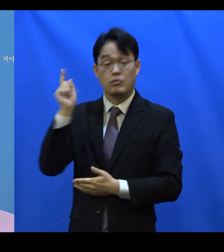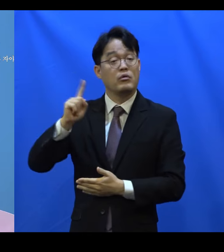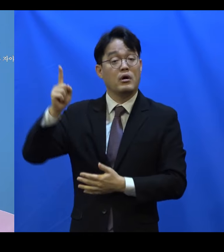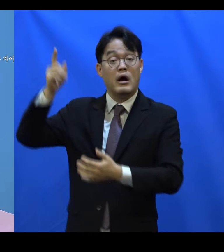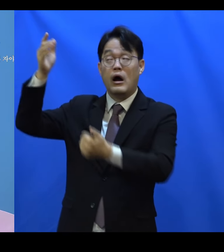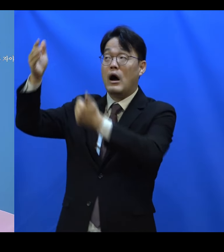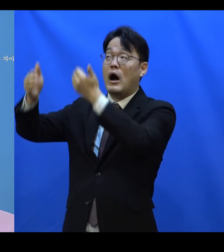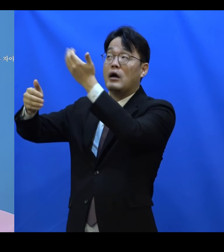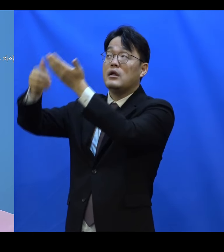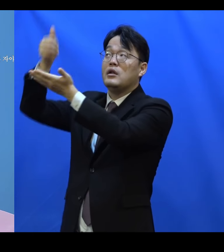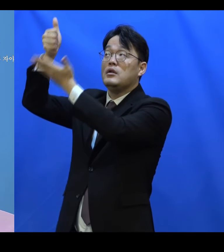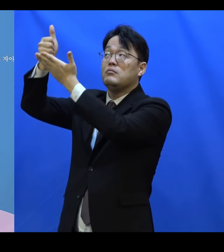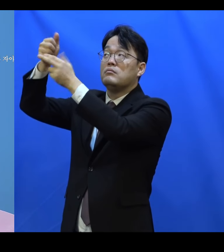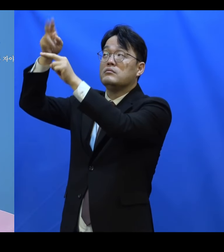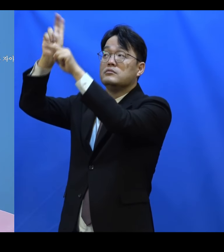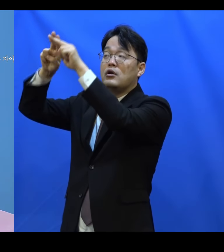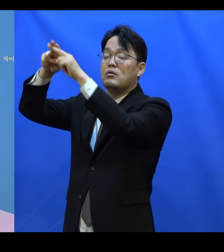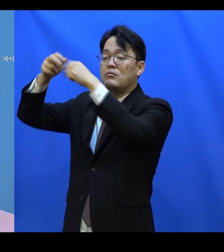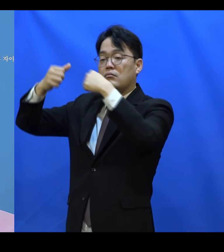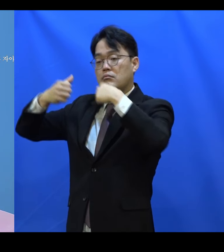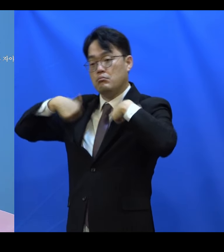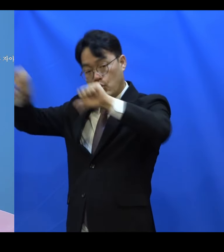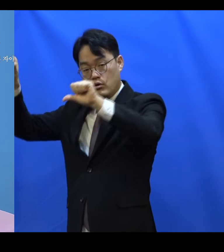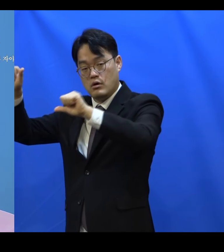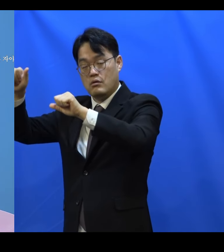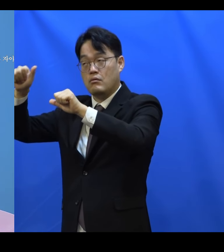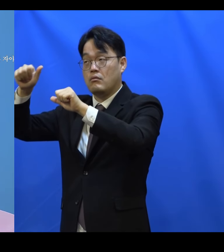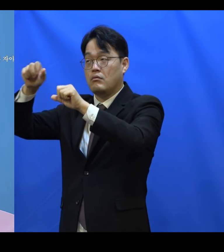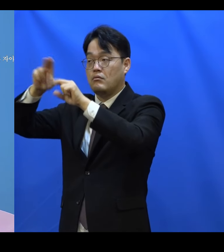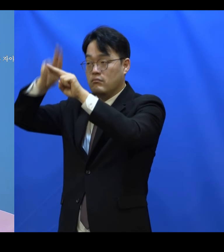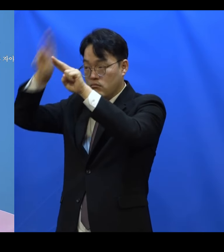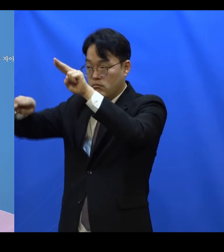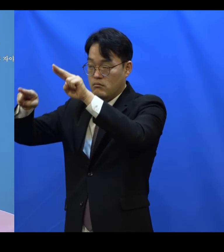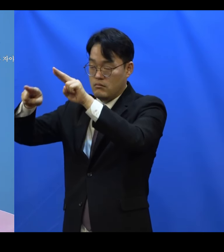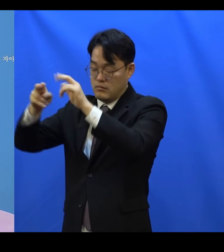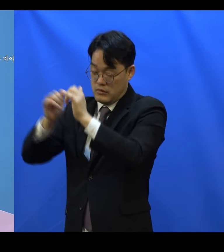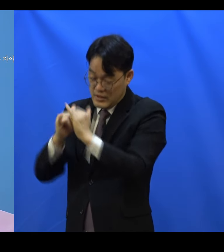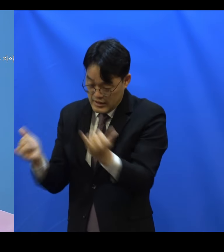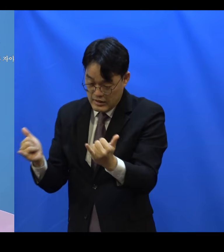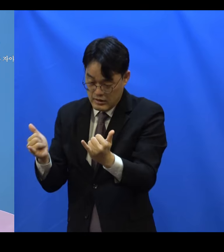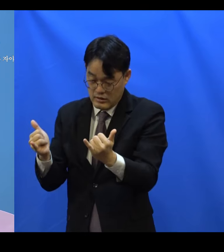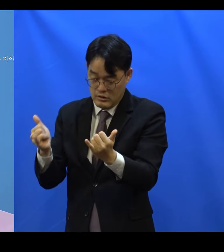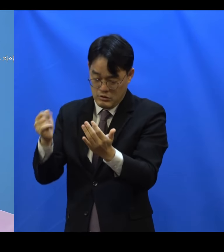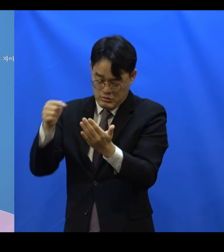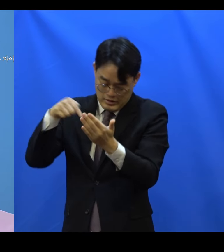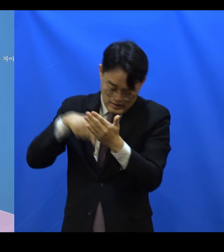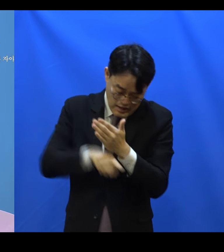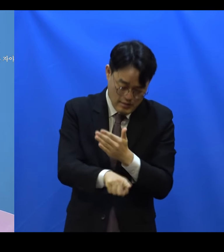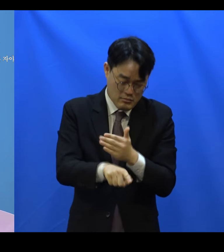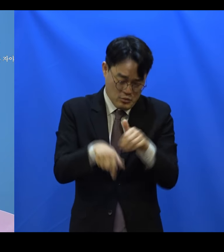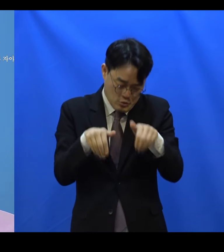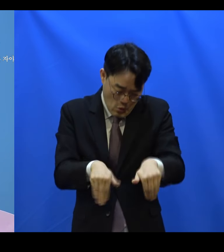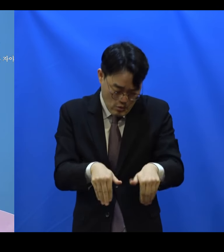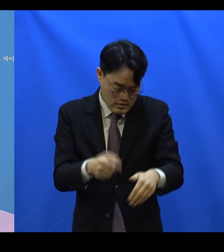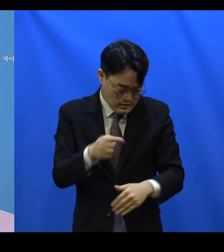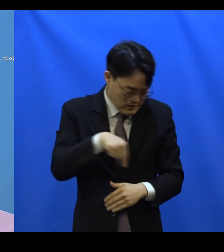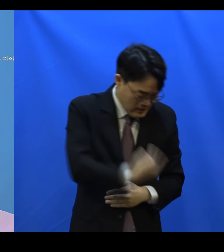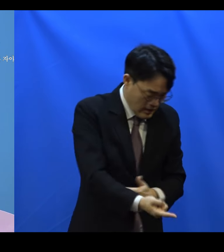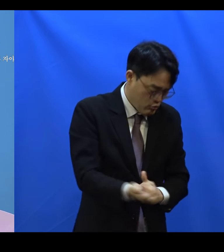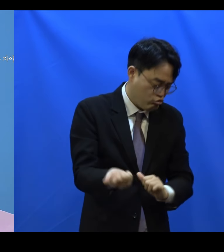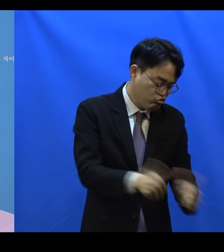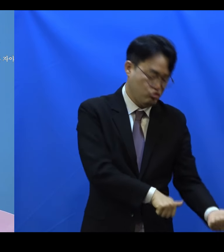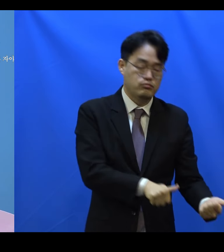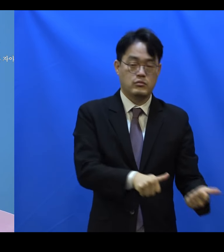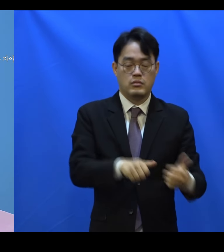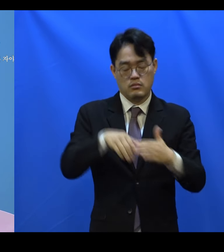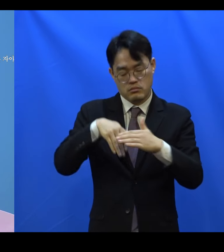왜 낮아지셨을까요? 원래 신은 접근 금지예요. 신에게는 다가갈 수 없어. 그러나 그리스도는